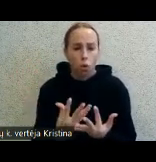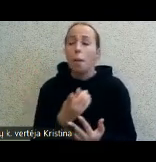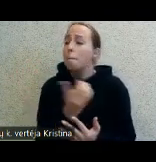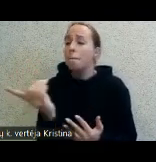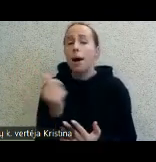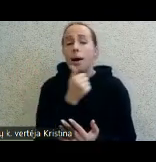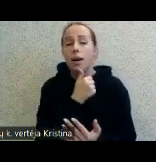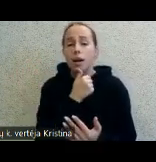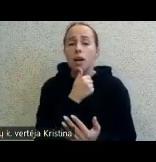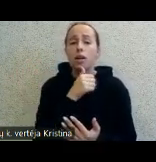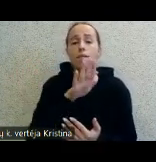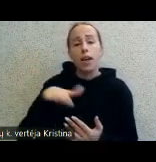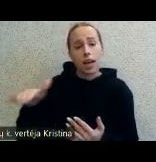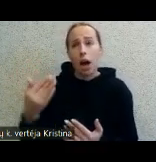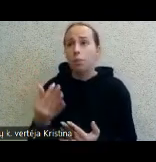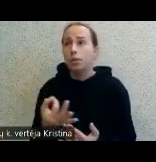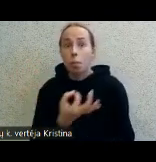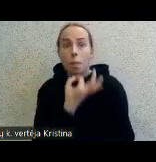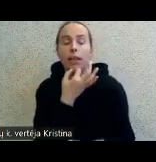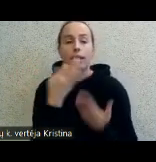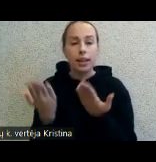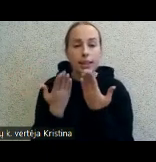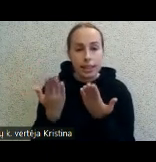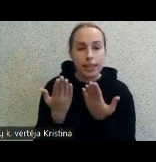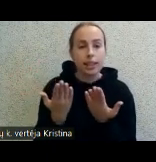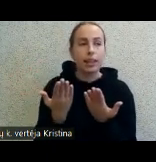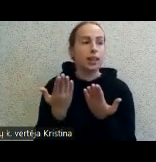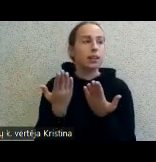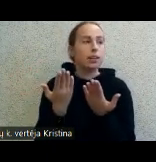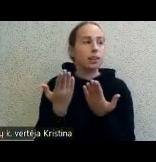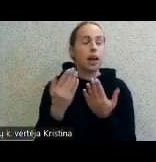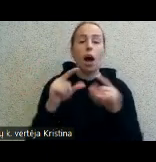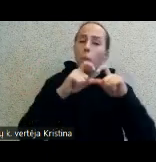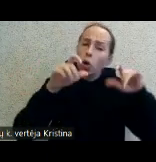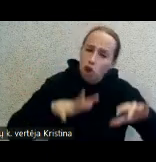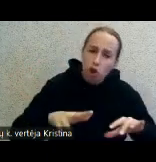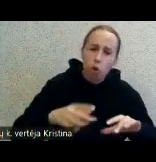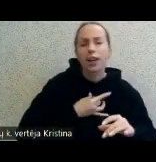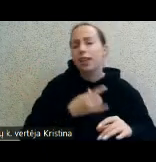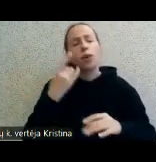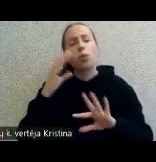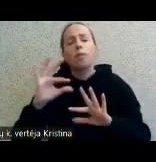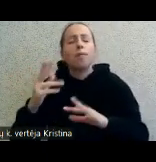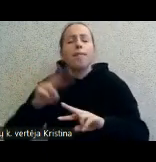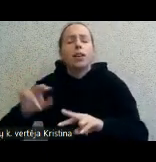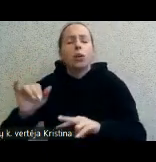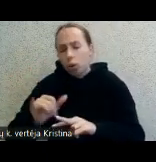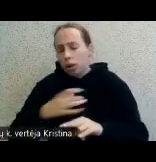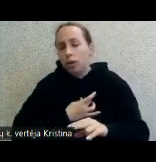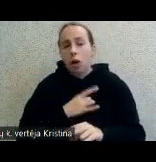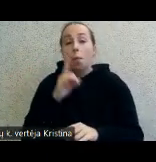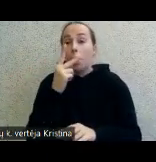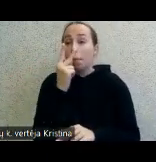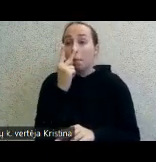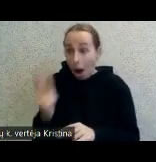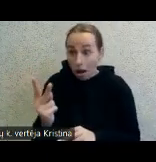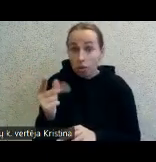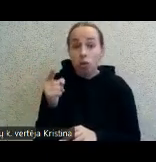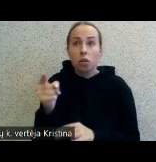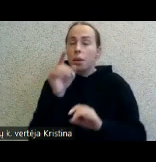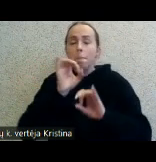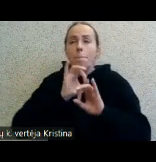patiktų skaityti jūsų aplinkose, ar tai būtų mokykla, nesvarbu, kokia kita vieta, kokį skirtumą jūs pastebėtumėte, jeigu jie tokie būtų.